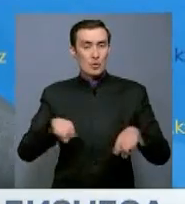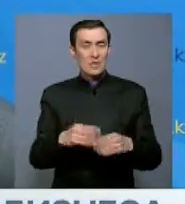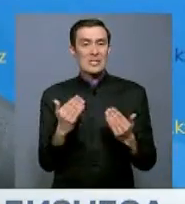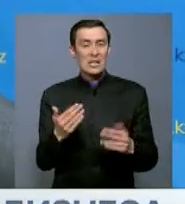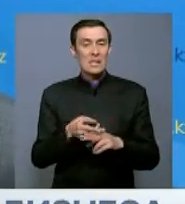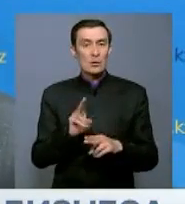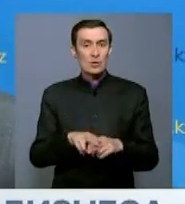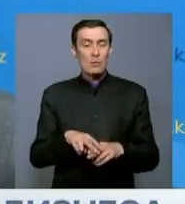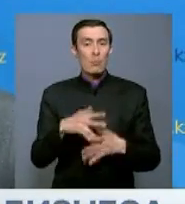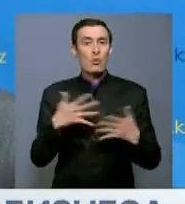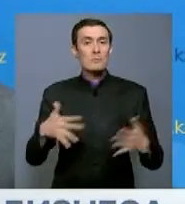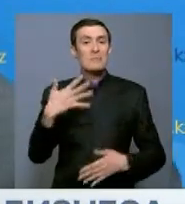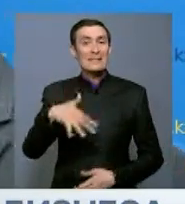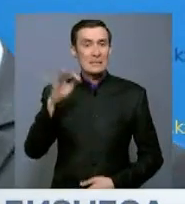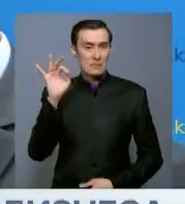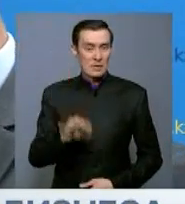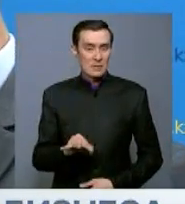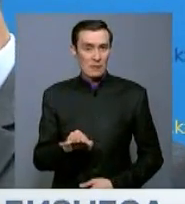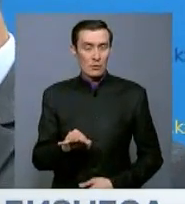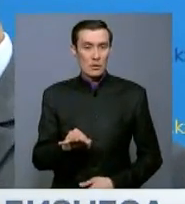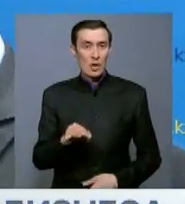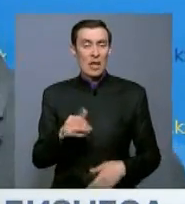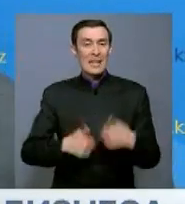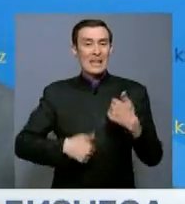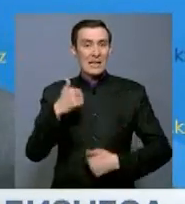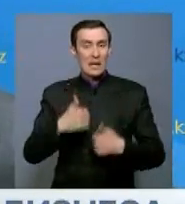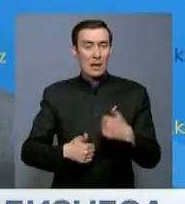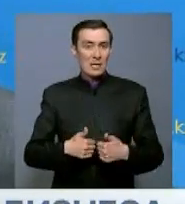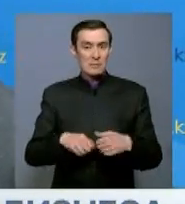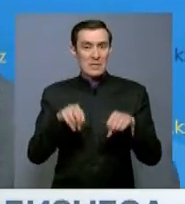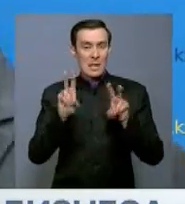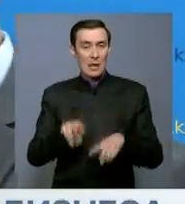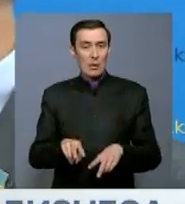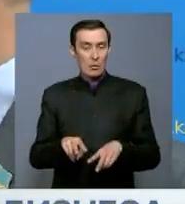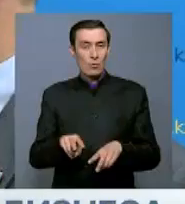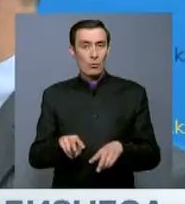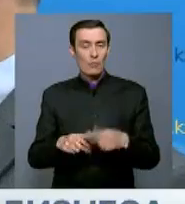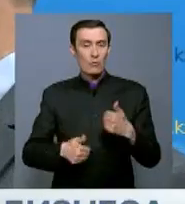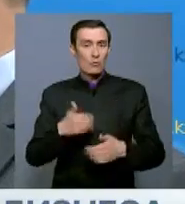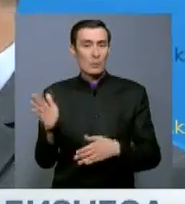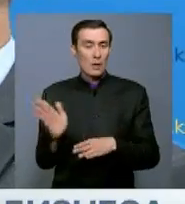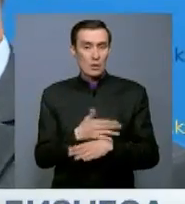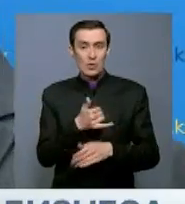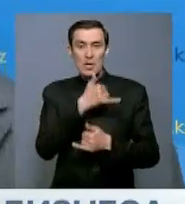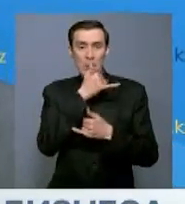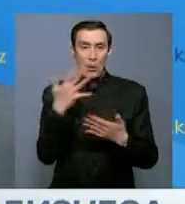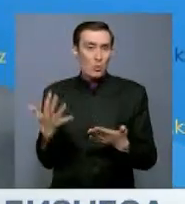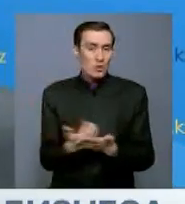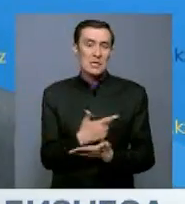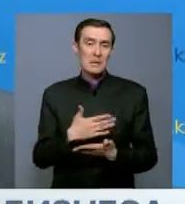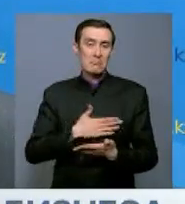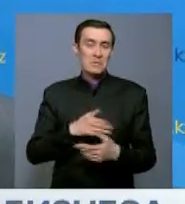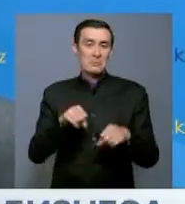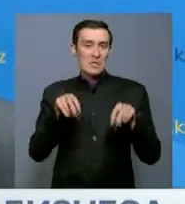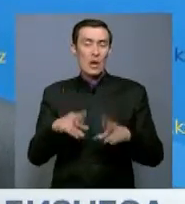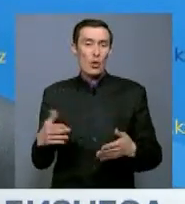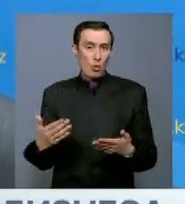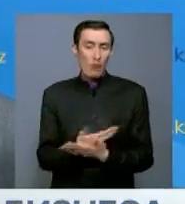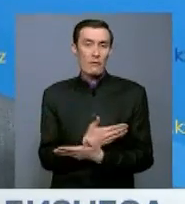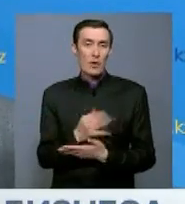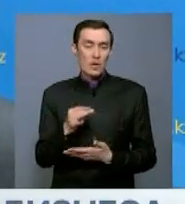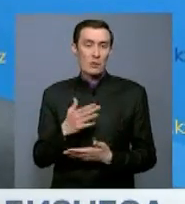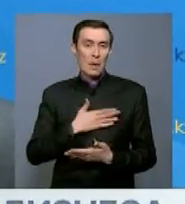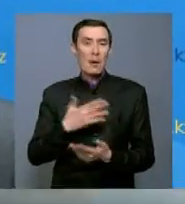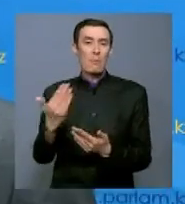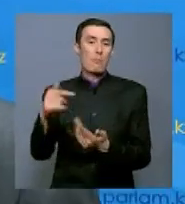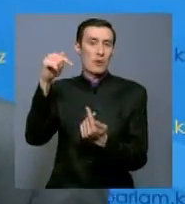это за 50 ушло. То есть валят тендера, потом, значит, говорят, все, ничего не получается, вот мы назначаем его, он у нас больше всего